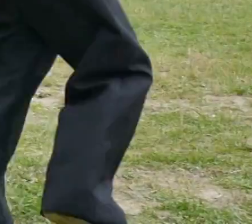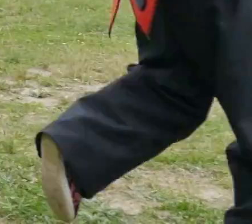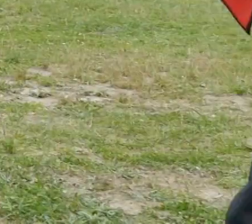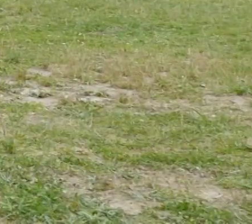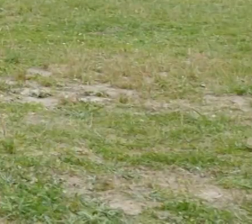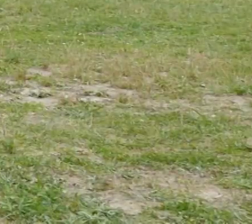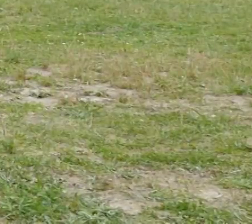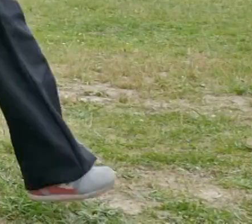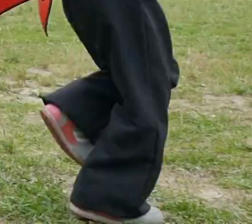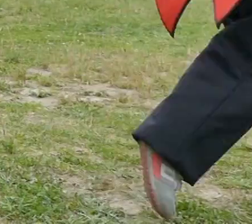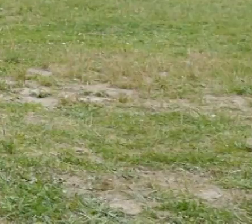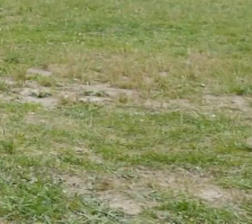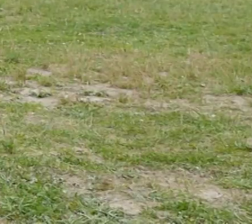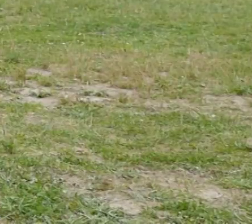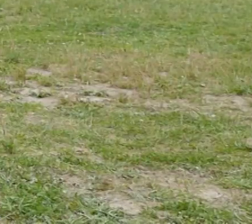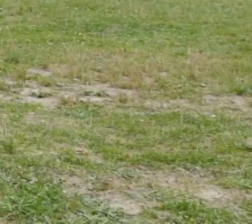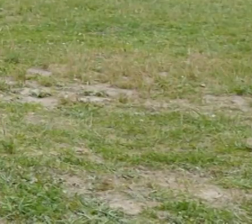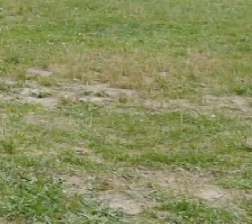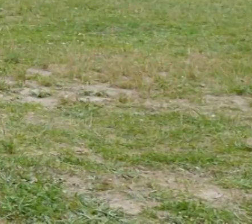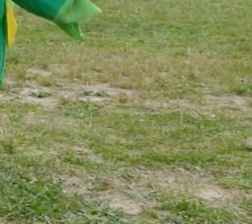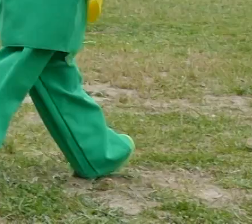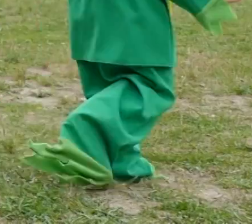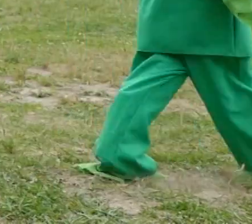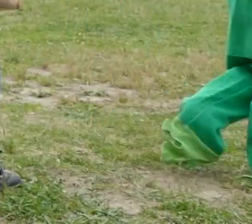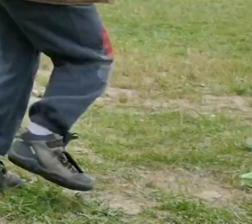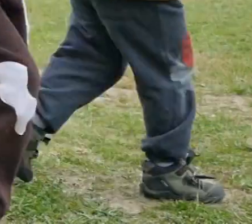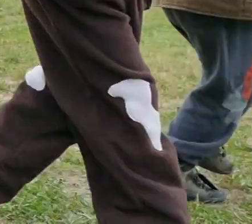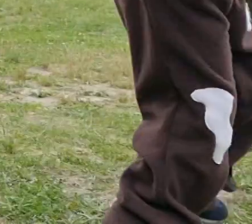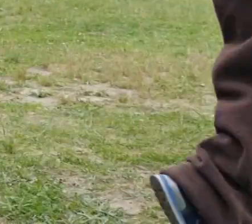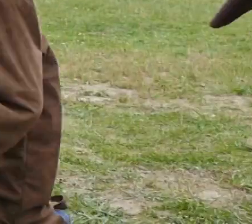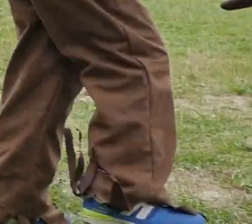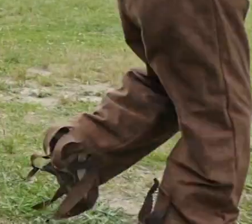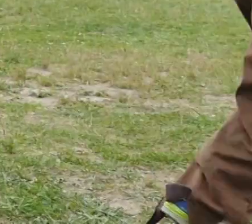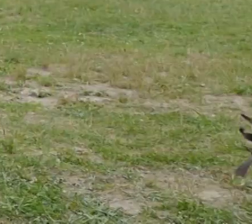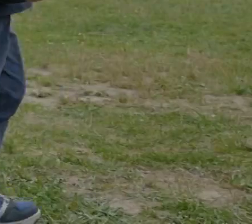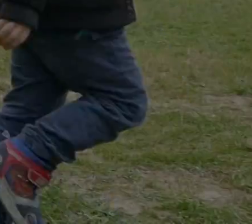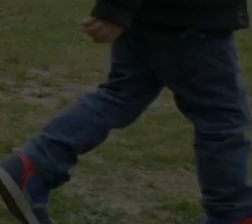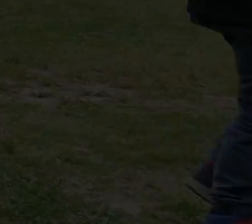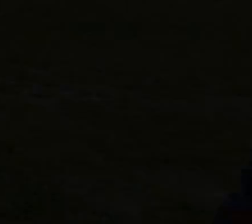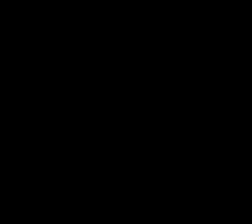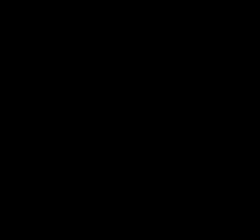zwierzaki, pająki czy raki, opiekuj się kotkiem czy psiną. Kochajmy zwierzaki, bo